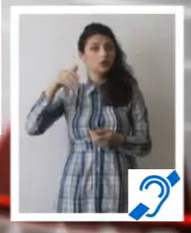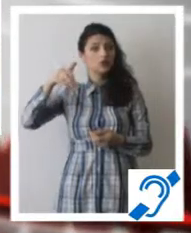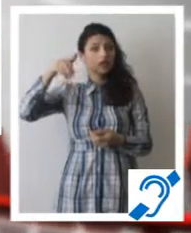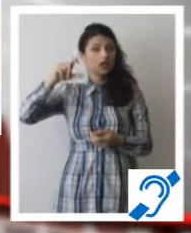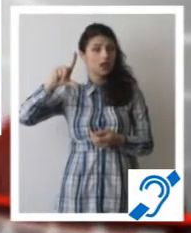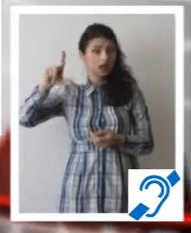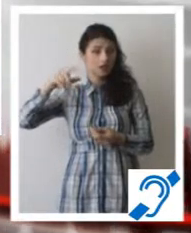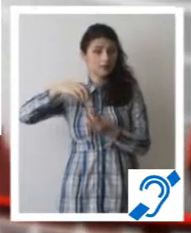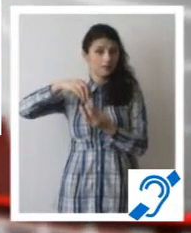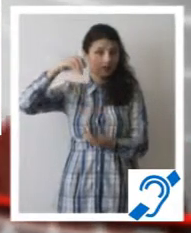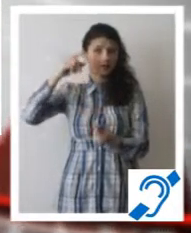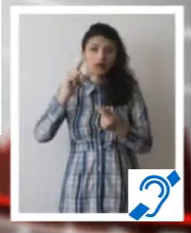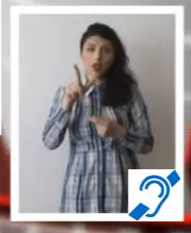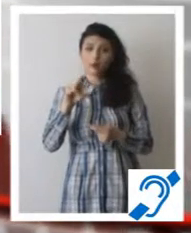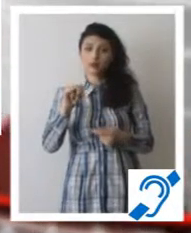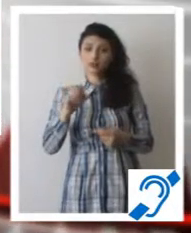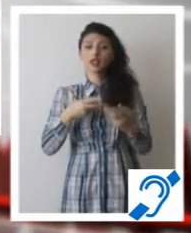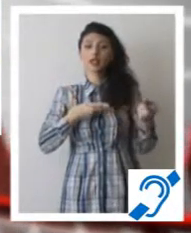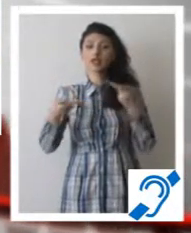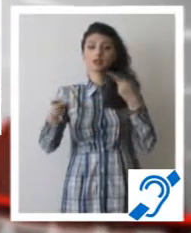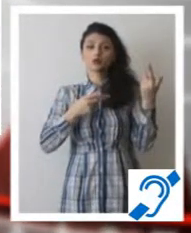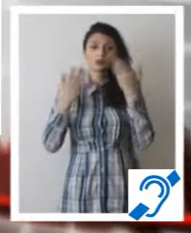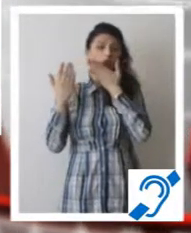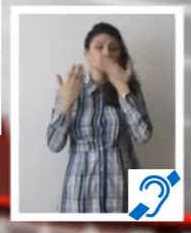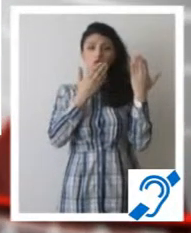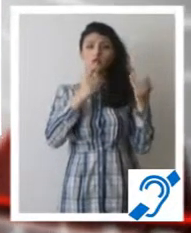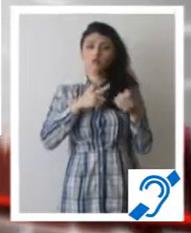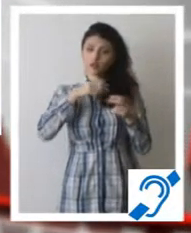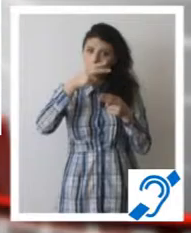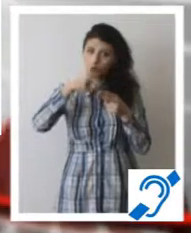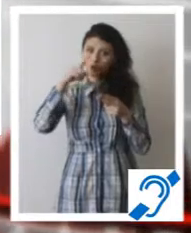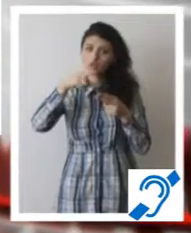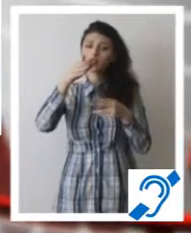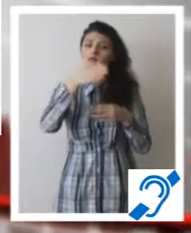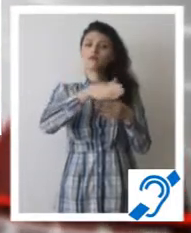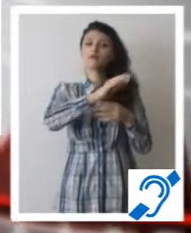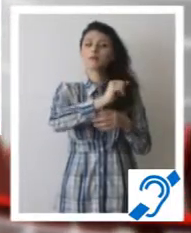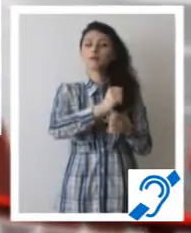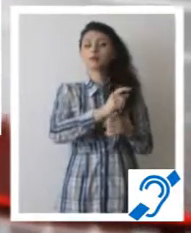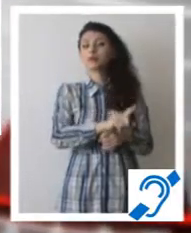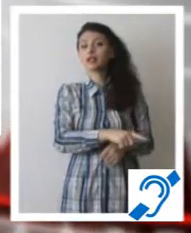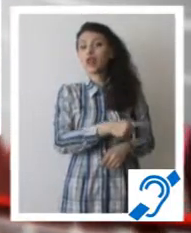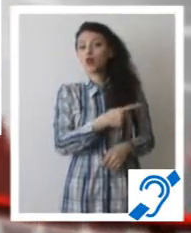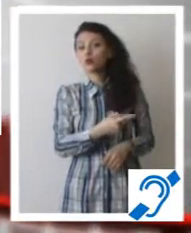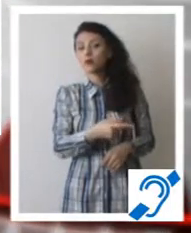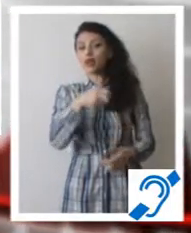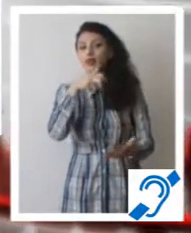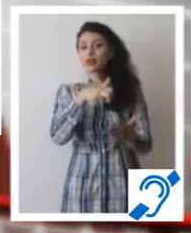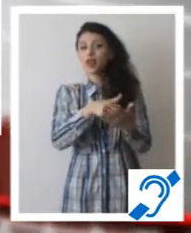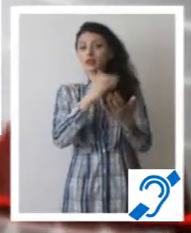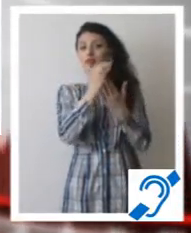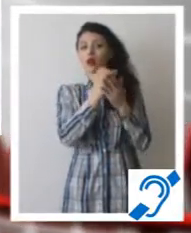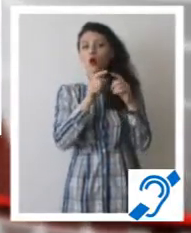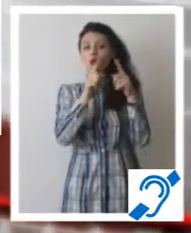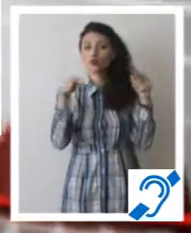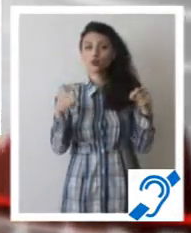SRL. Distribuția la unitățile de învățământ școlar și preșcolar va fi efectuată în continuare de firma SC Lactag SA. Termenii contractuali rămân aceiași